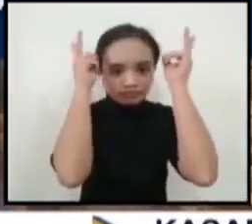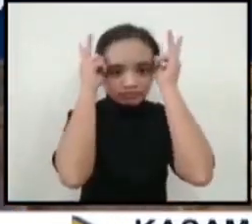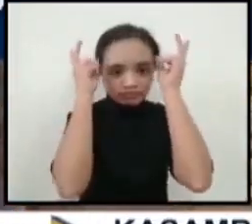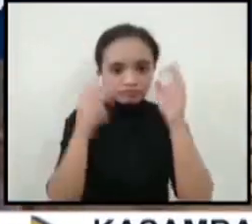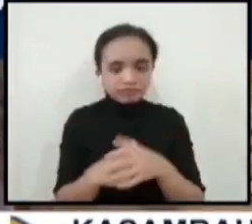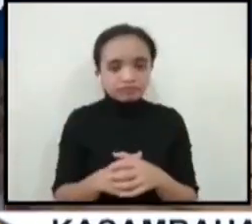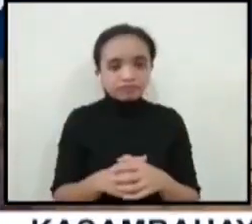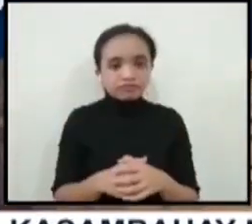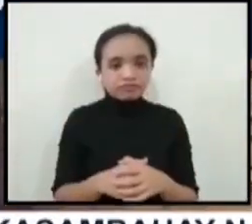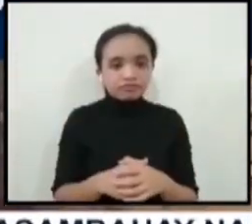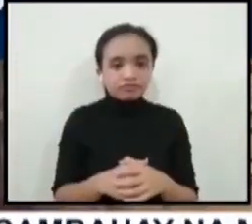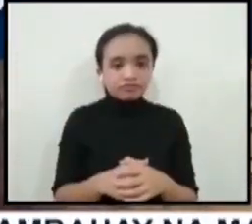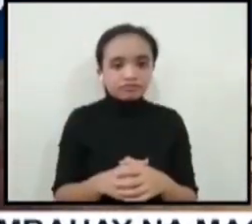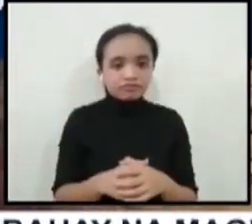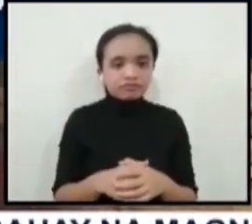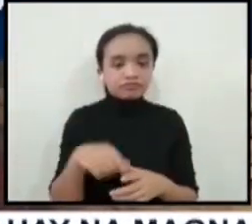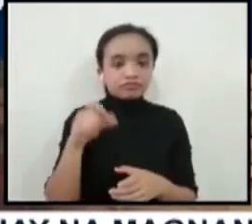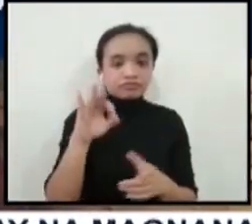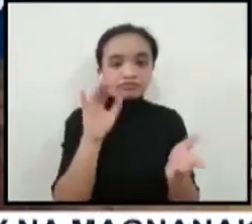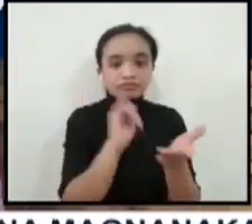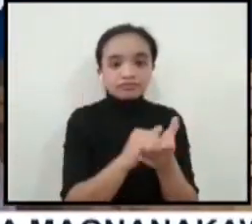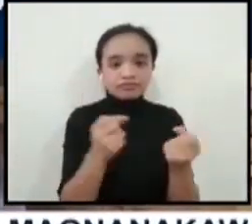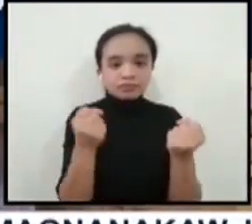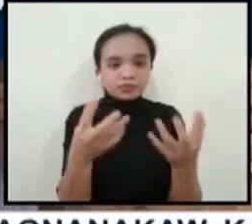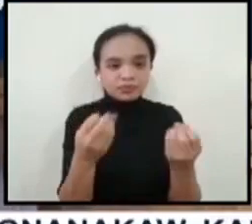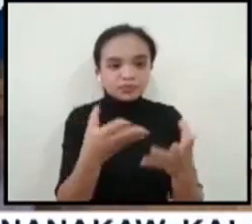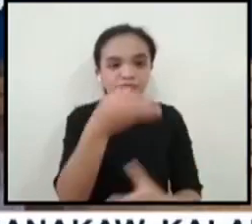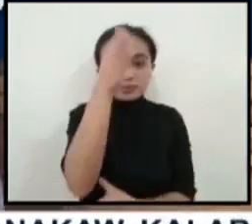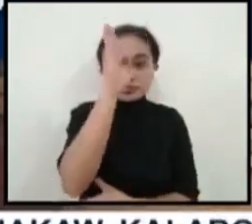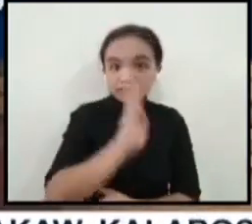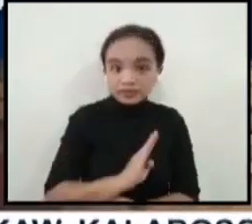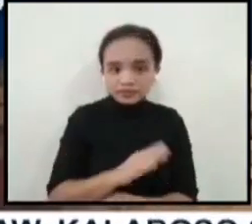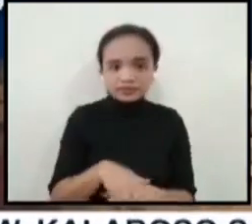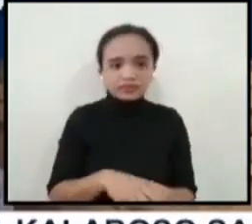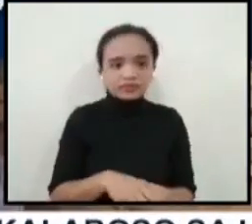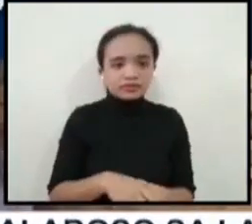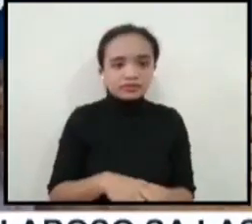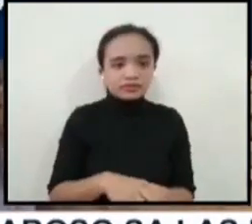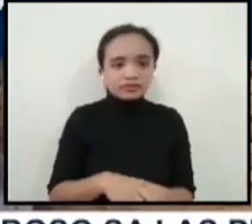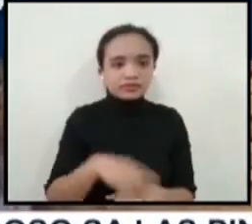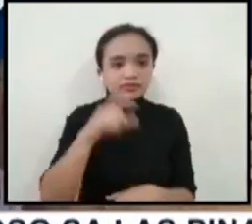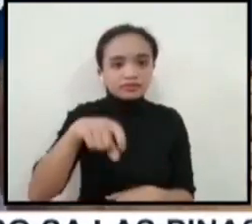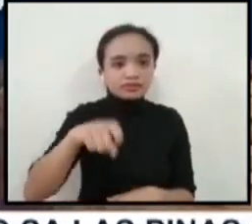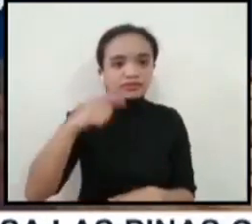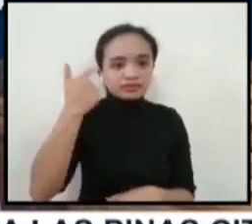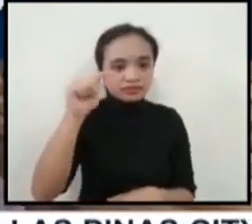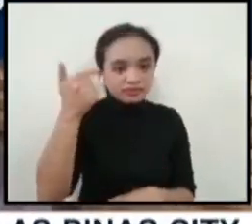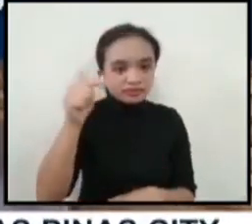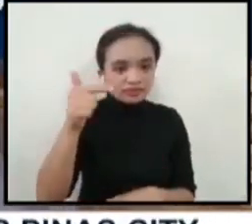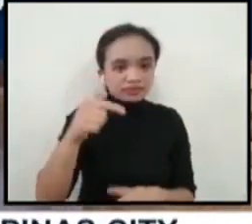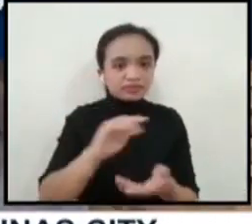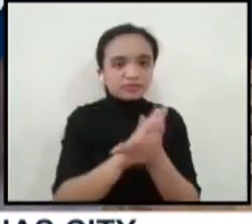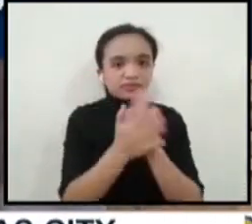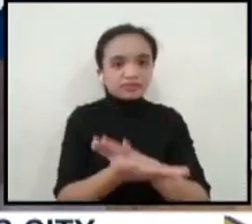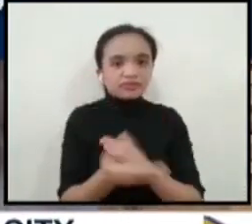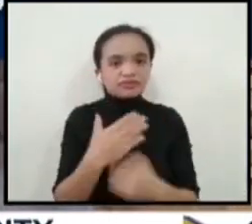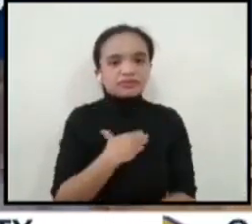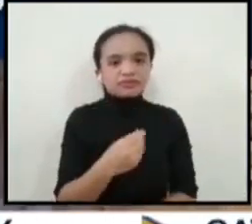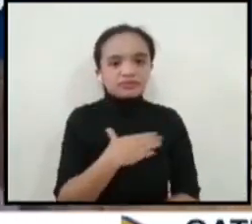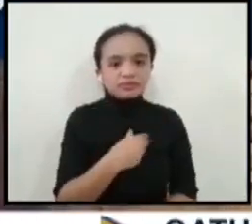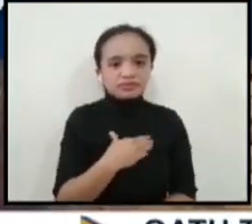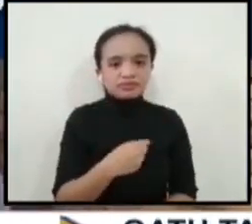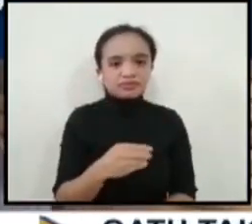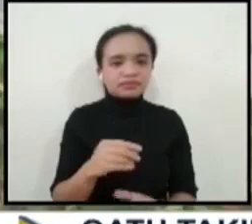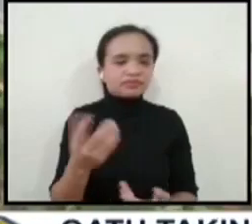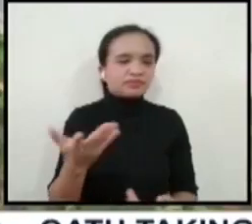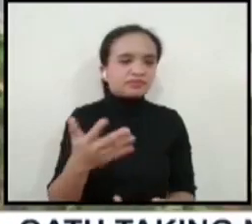no jay kastangay, adong ay ti madadael kat maubakan. Iso nga imbes nga green po maagbalin nga puraw tapos na medyo nabababa